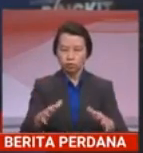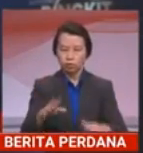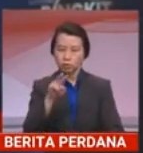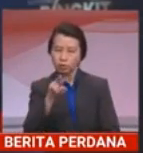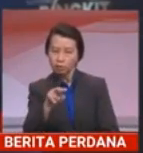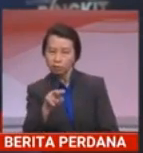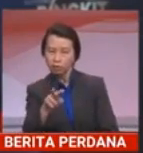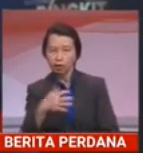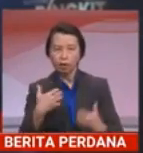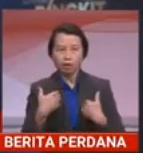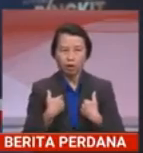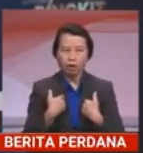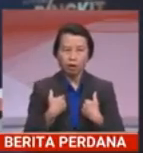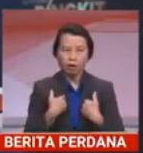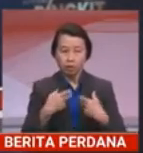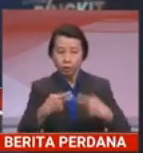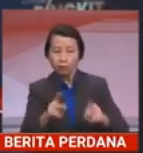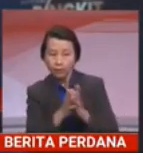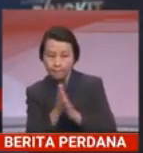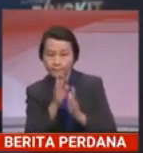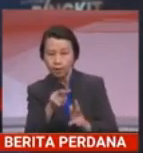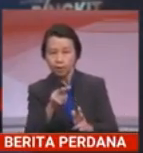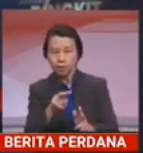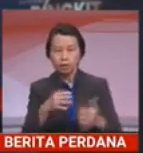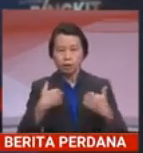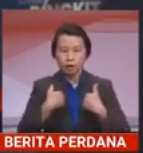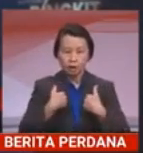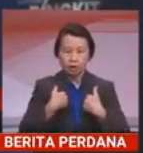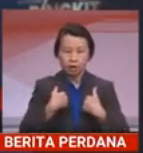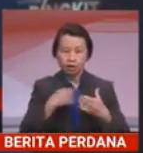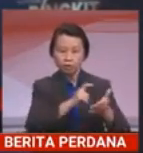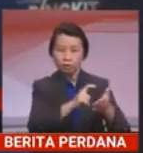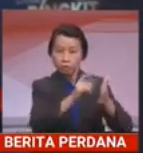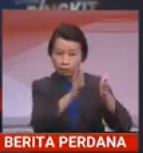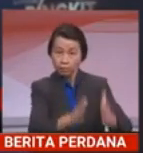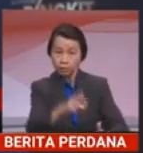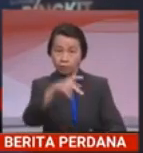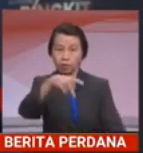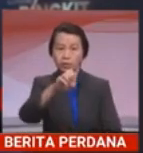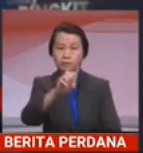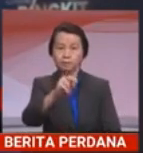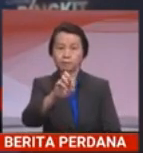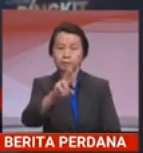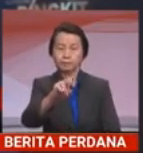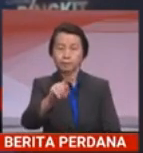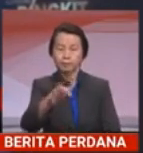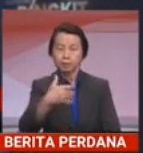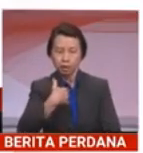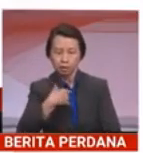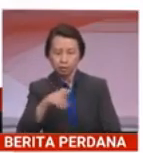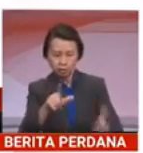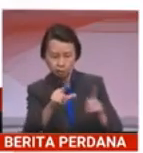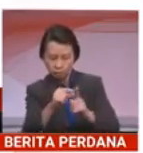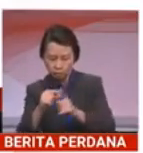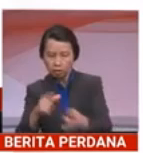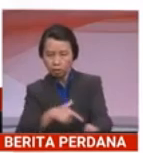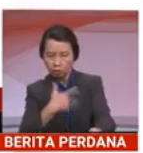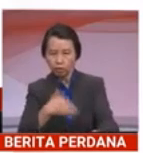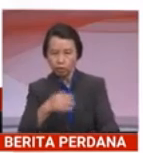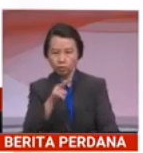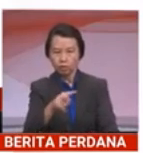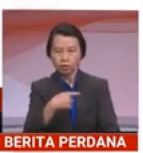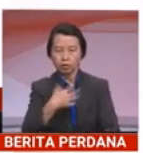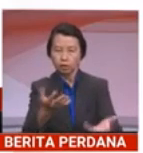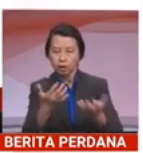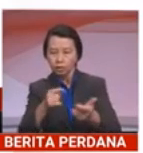nampak ada peluang. Kalau macam ada penerbit ke ataupun ada pencipta lagu dah kata okey Daniel nak tak kita buat macam ni